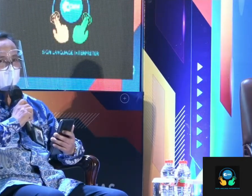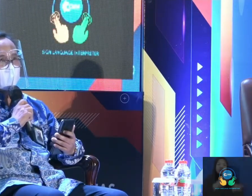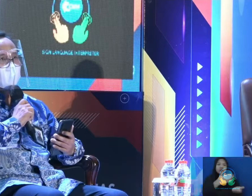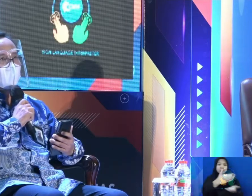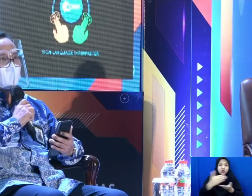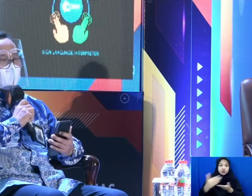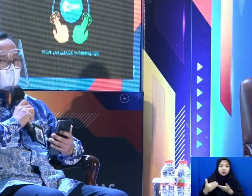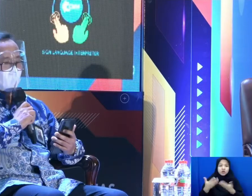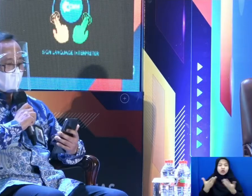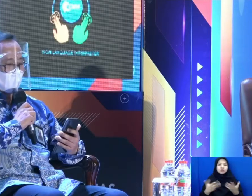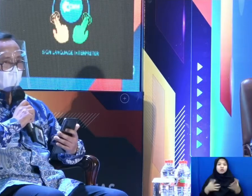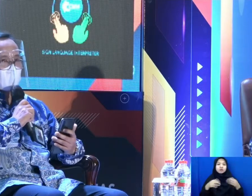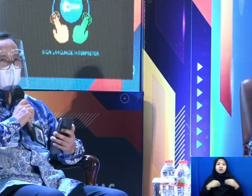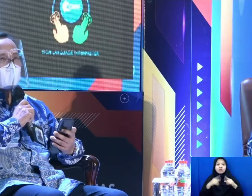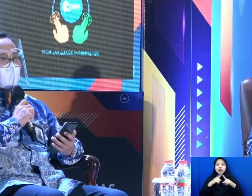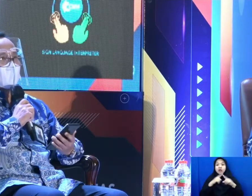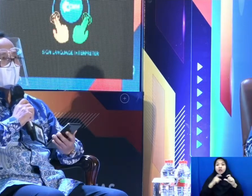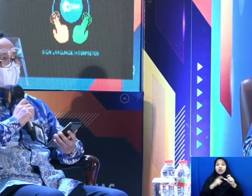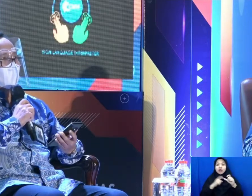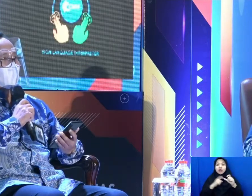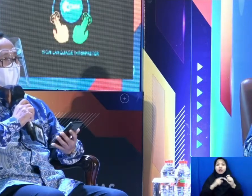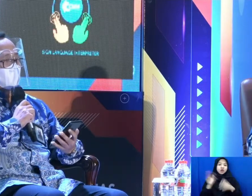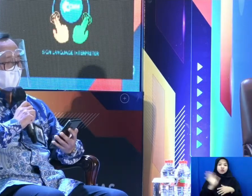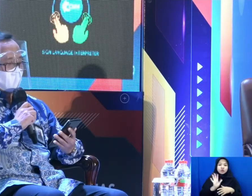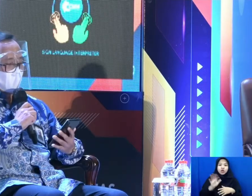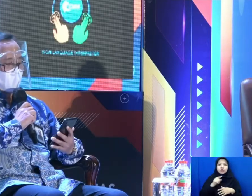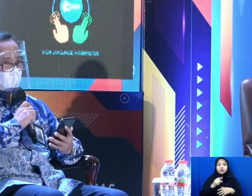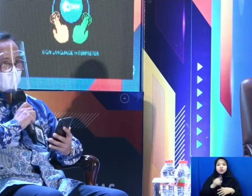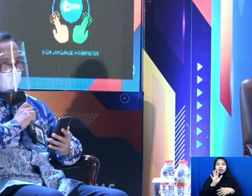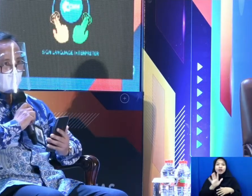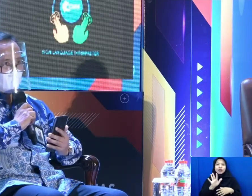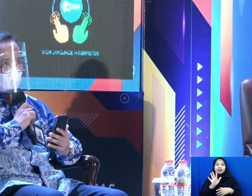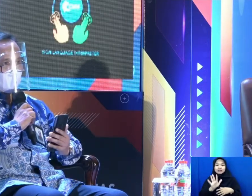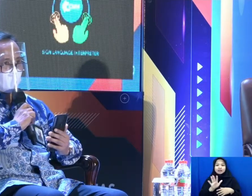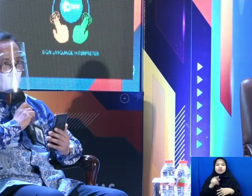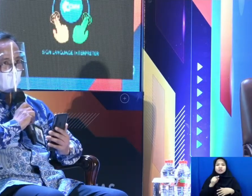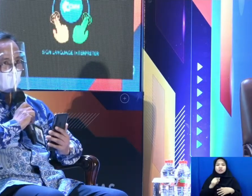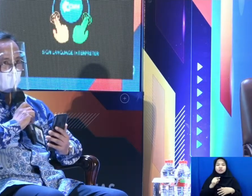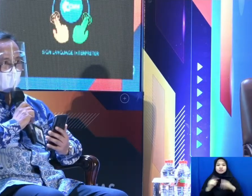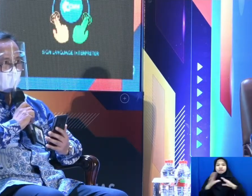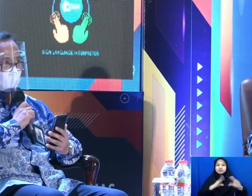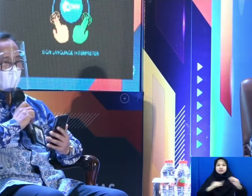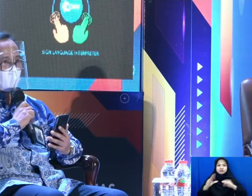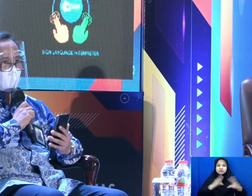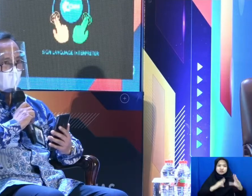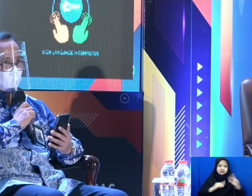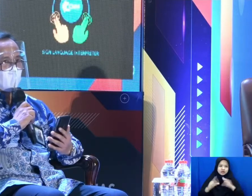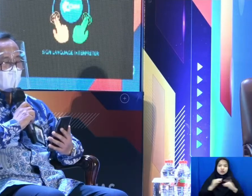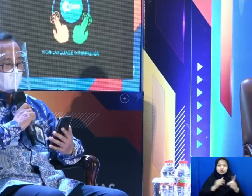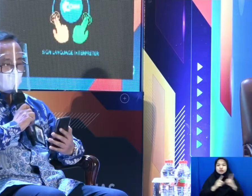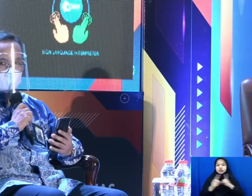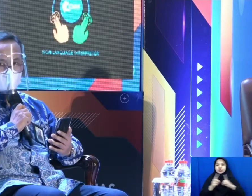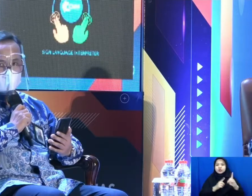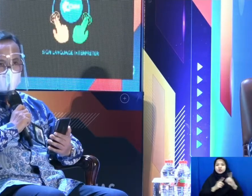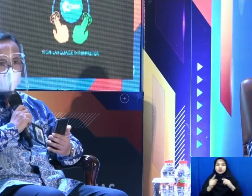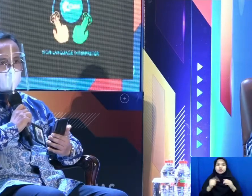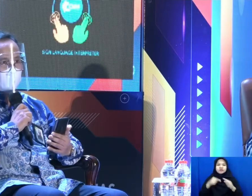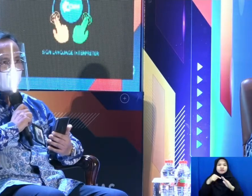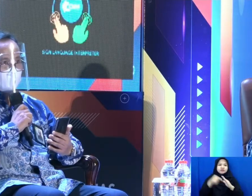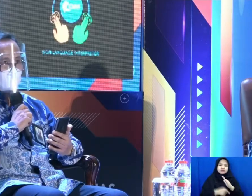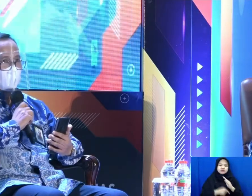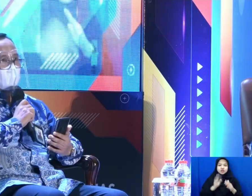hsn itu nanti akan dibicarakan atau didiskusikan lebih lanjut sesuai